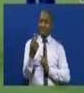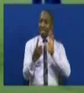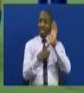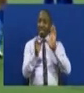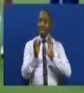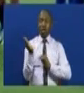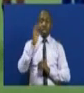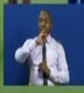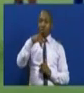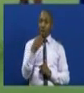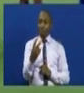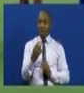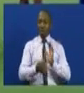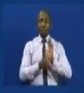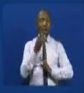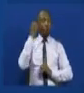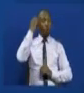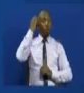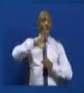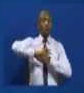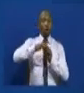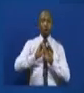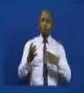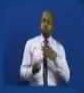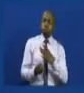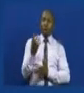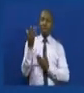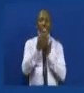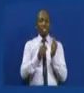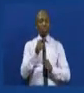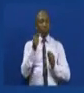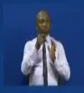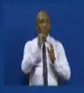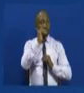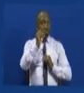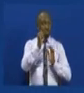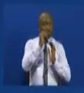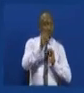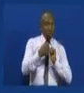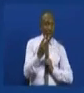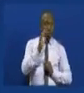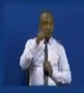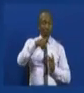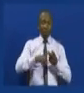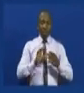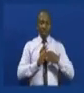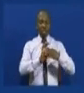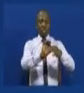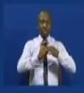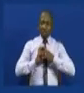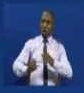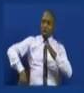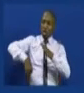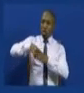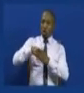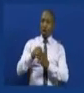siku ya Jumapili tangu ugonjwa wa corona uliolipuka nchini humo Machi 14 mwaka huu. Shirikisho la soka la nchini Italia